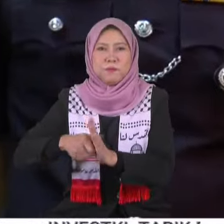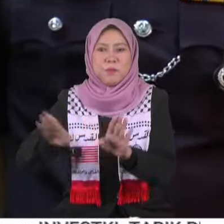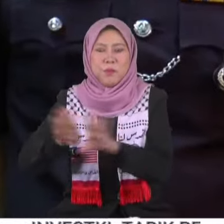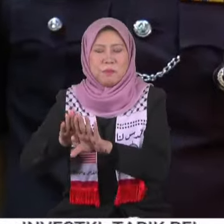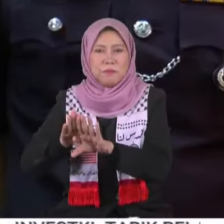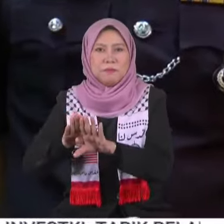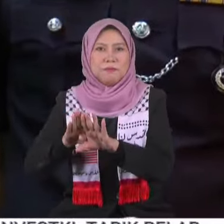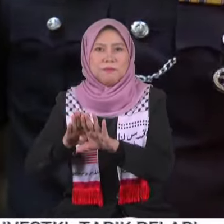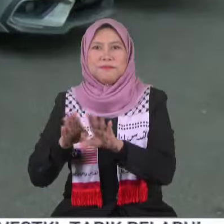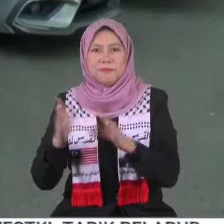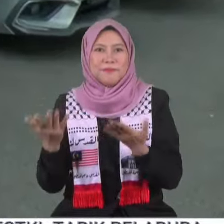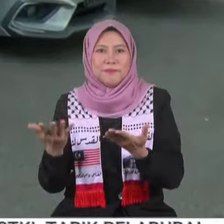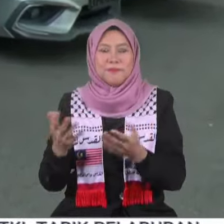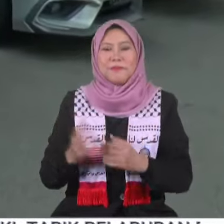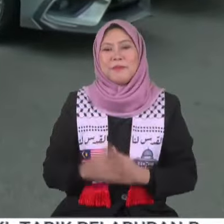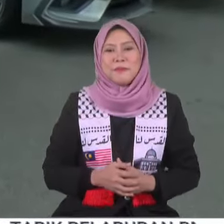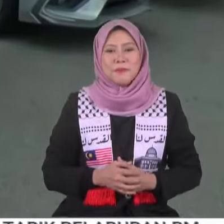keselamatan kenderaan tersebut.